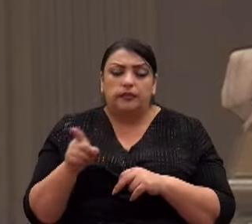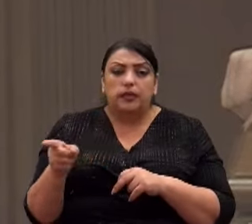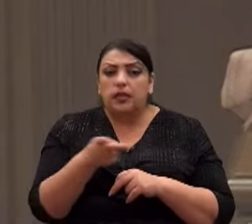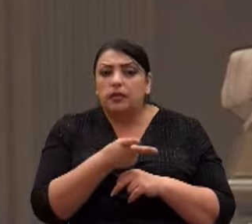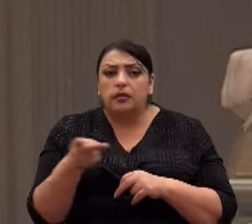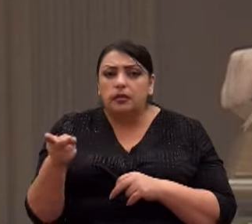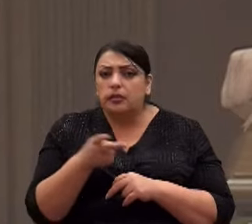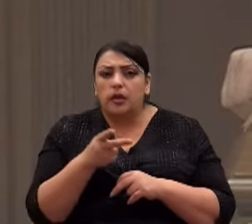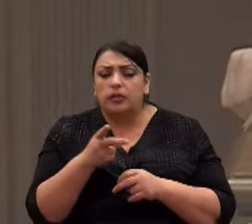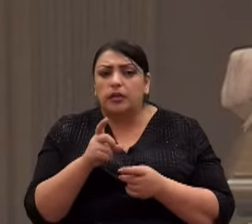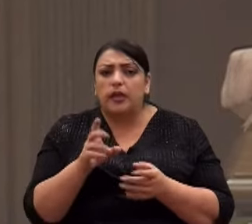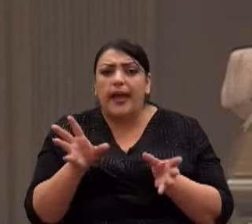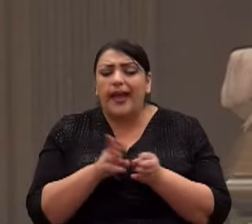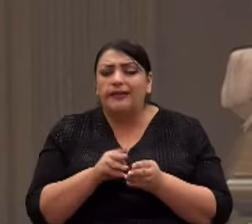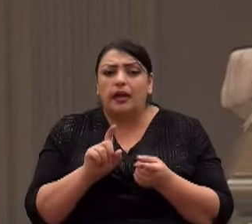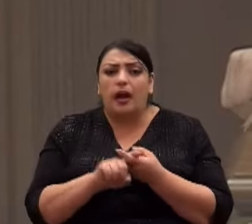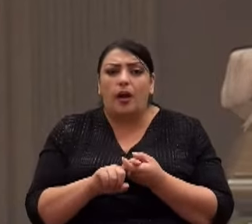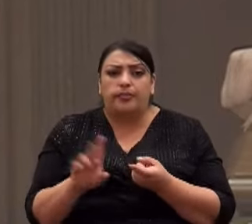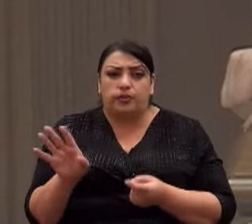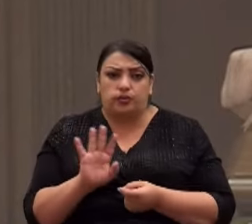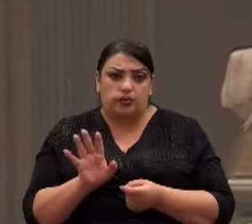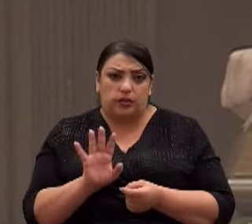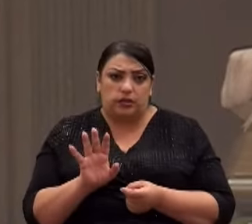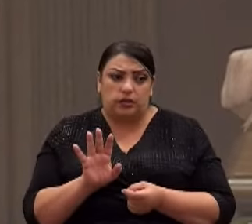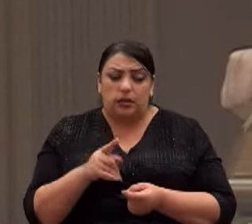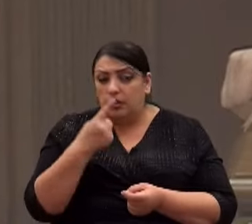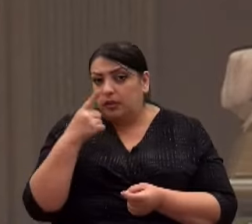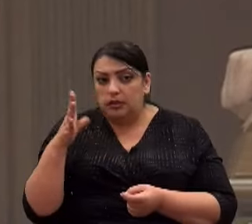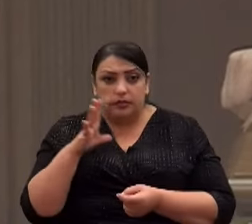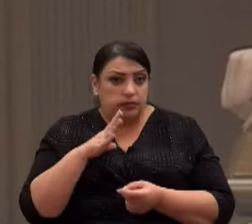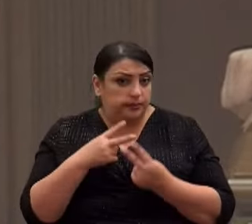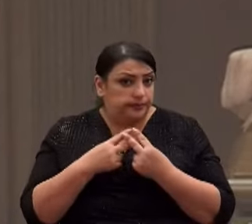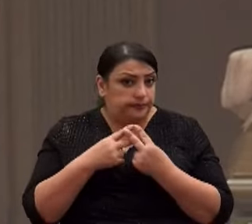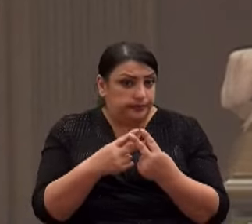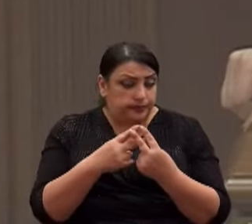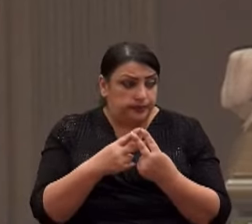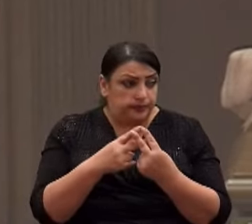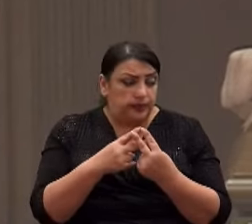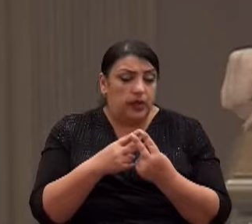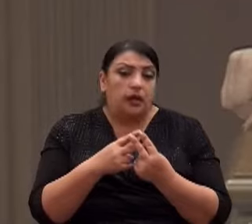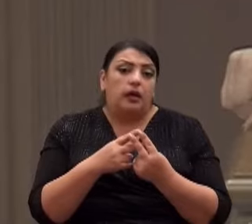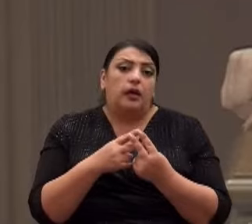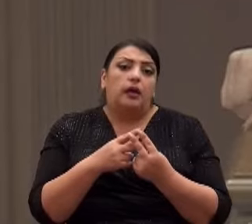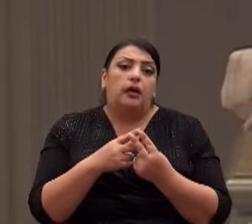չունեն։ Սա էլ եղել ա վերջինին կալանքի տակ պահելու հիմքերից մեկը